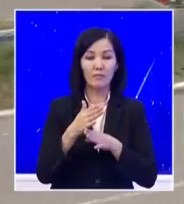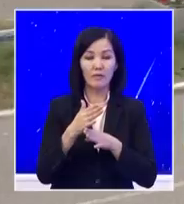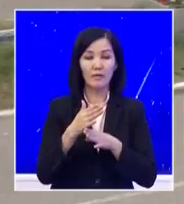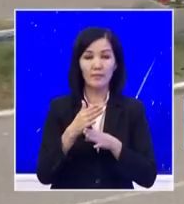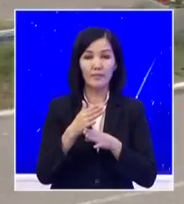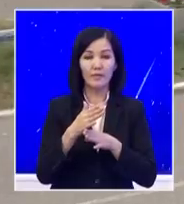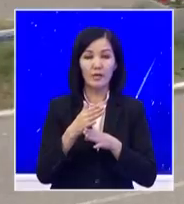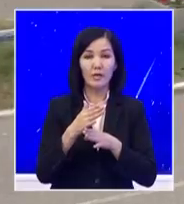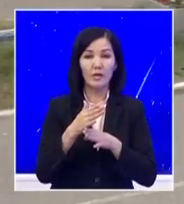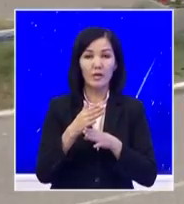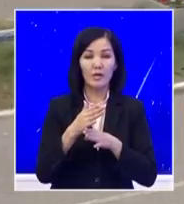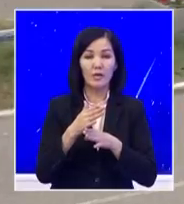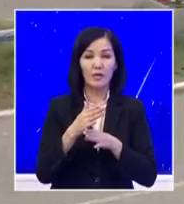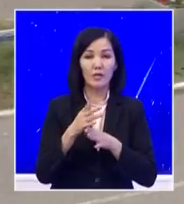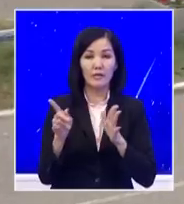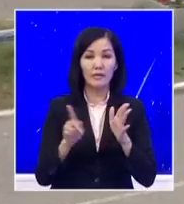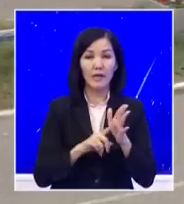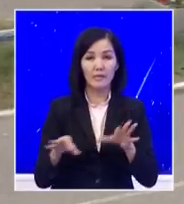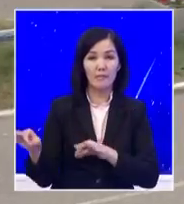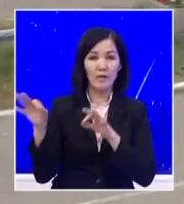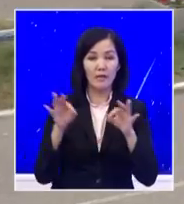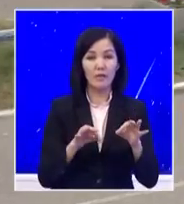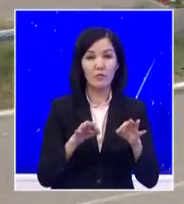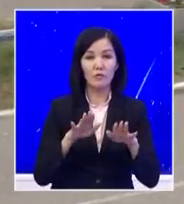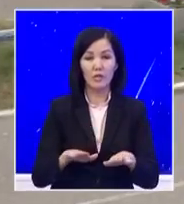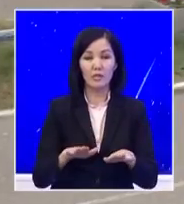жаңағы оқушылардың тасымалдануы, жатын орны,